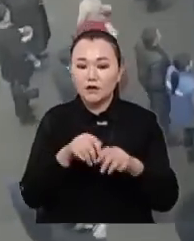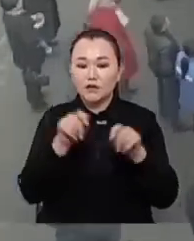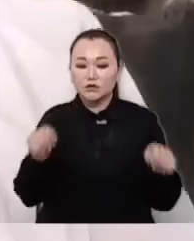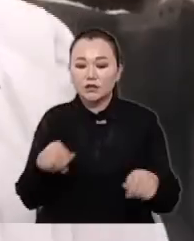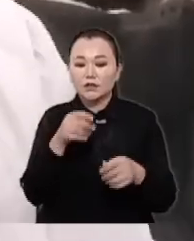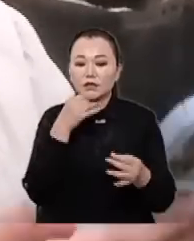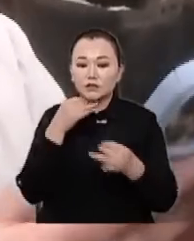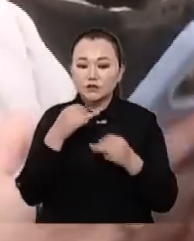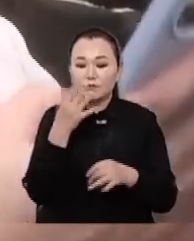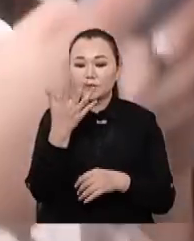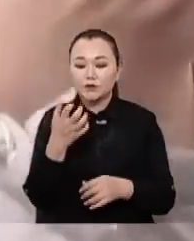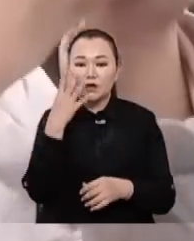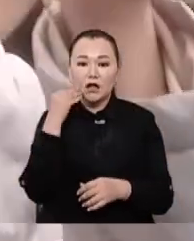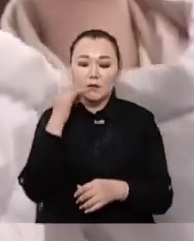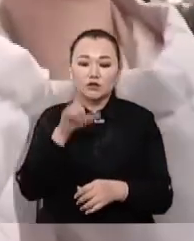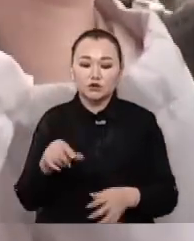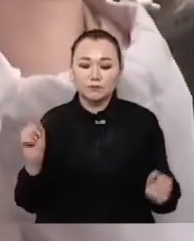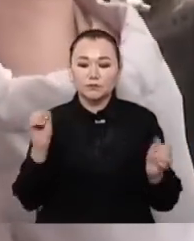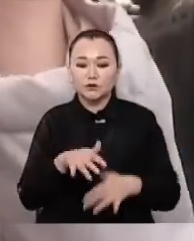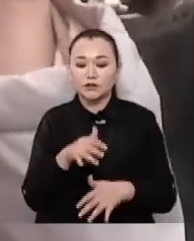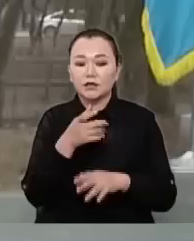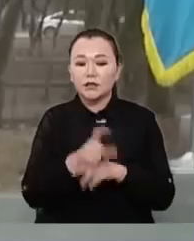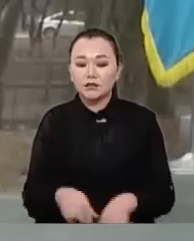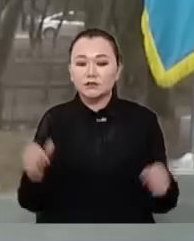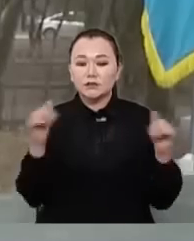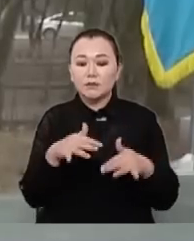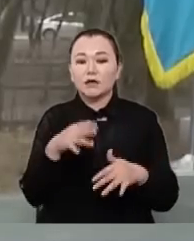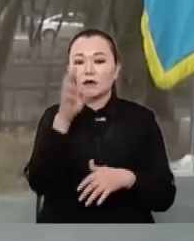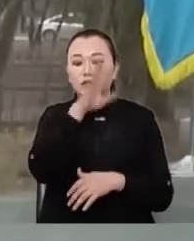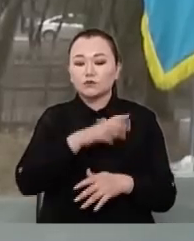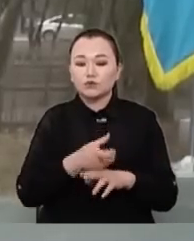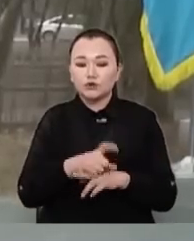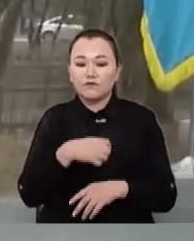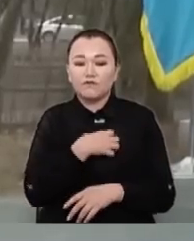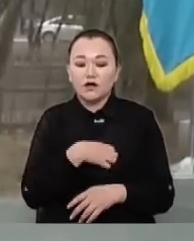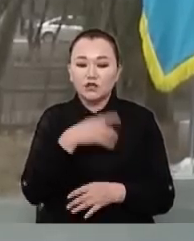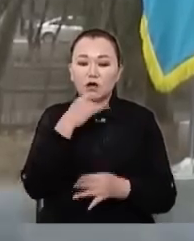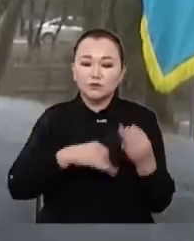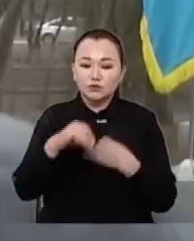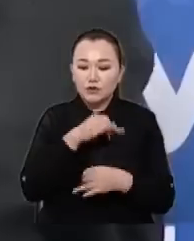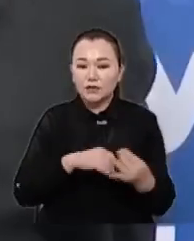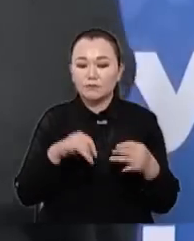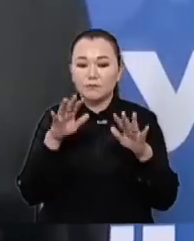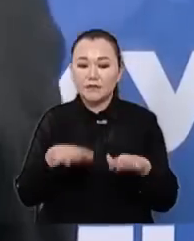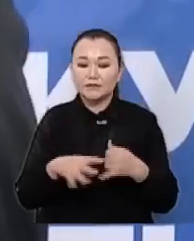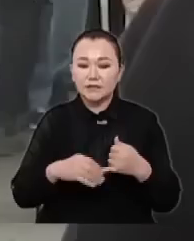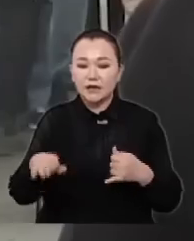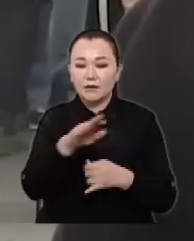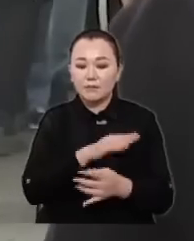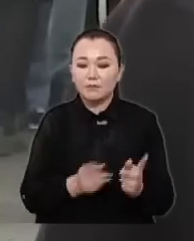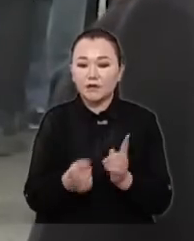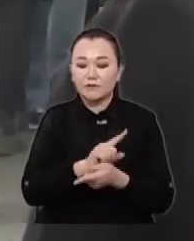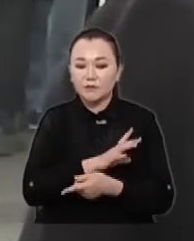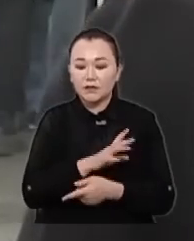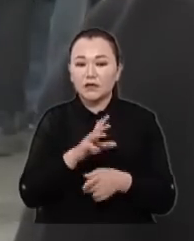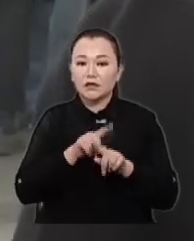шарада 500-ге жуық алматылық бас қосып отыр. Әрі бұл жиын ел үшін маңызды мәселелерді талқылауға арналған алаңға айналды.